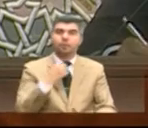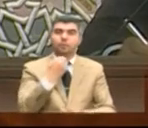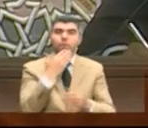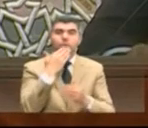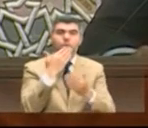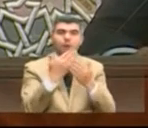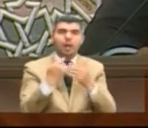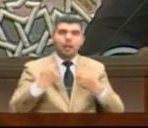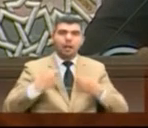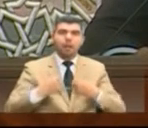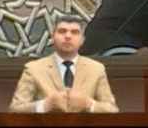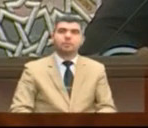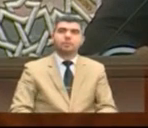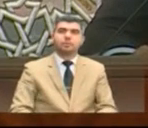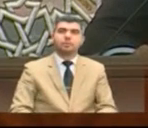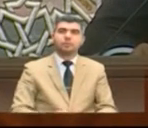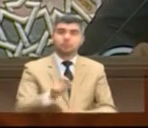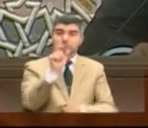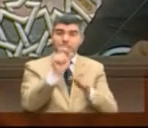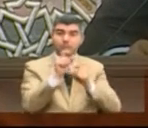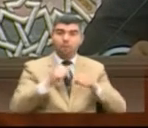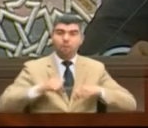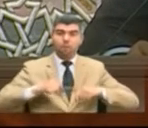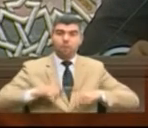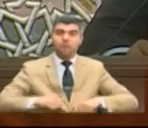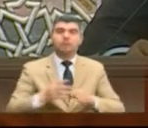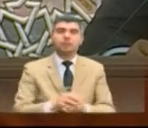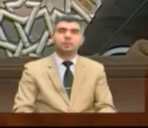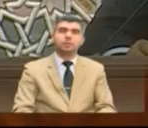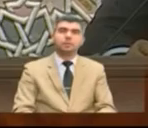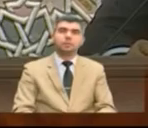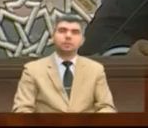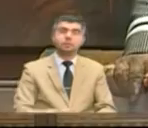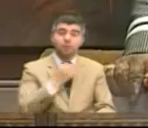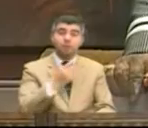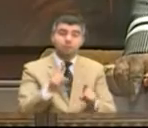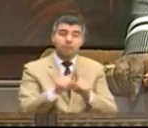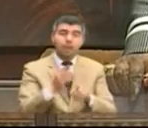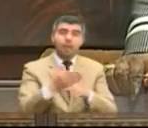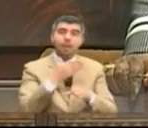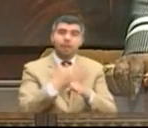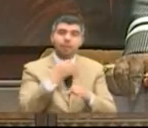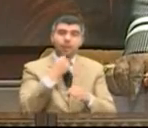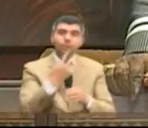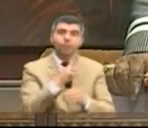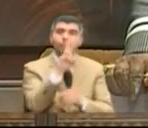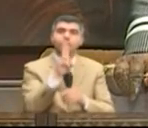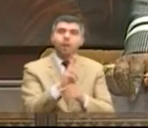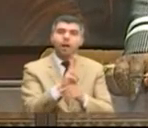شكرا السيد رئيس. السيد الوزير المحترم باعث على طرح هذا السؤال في فريقنا